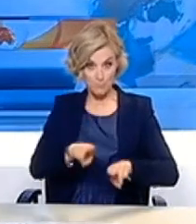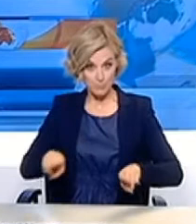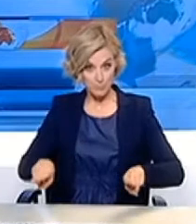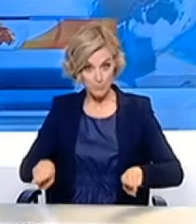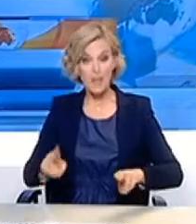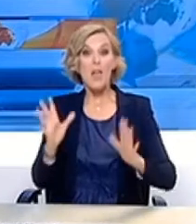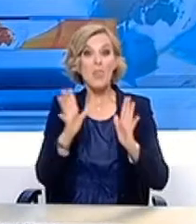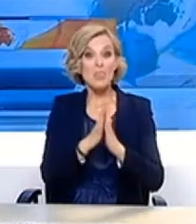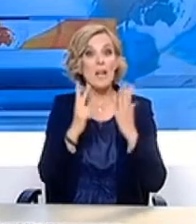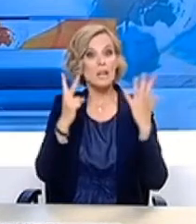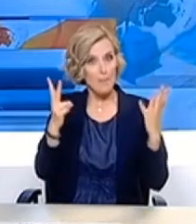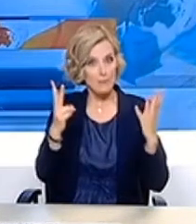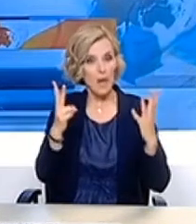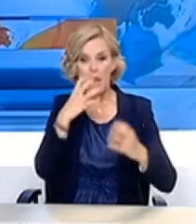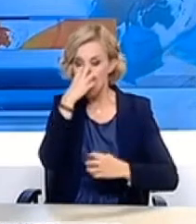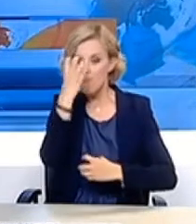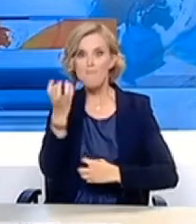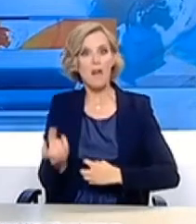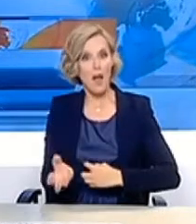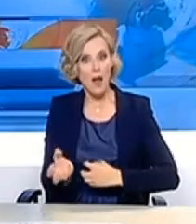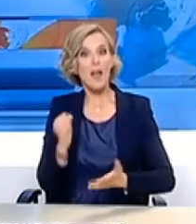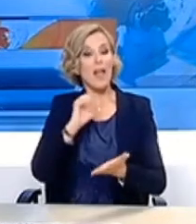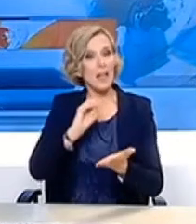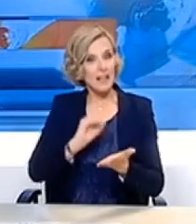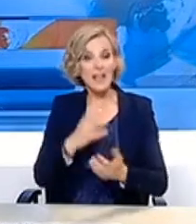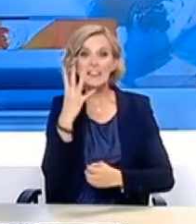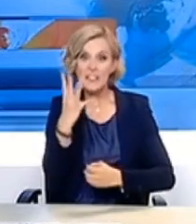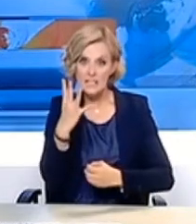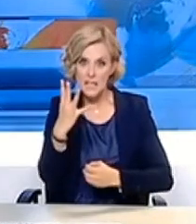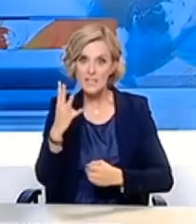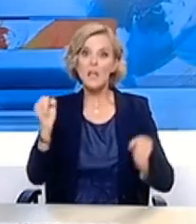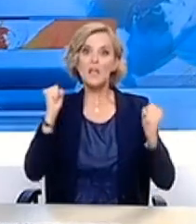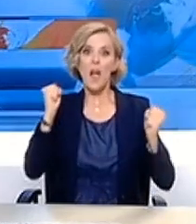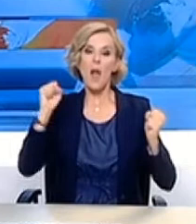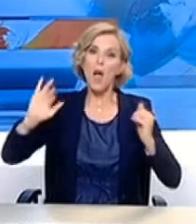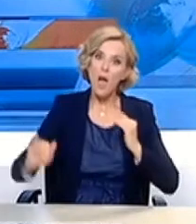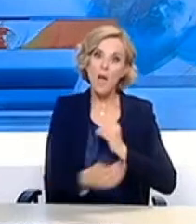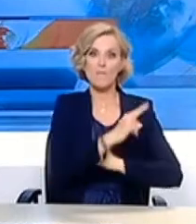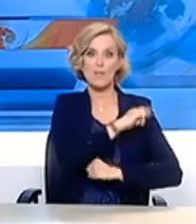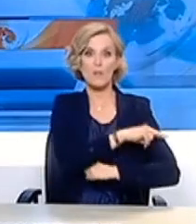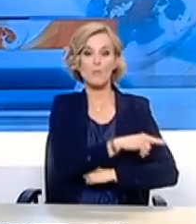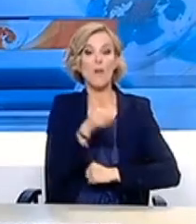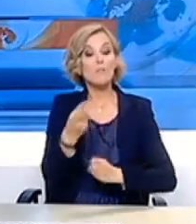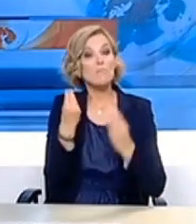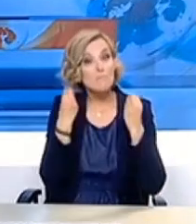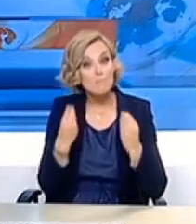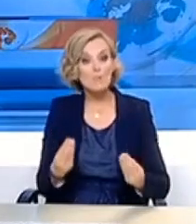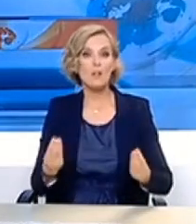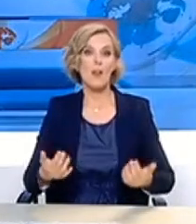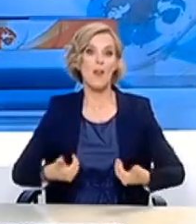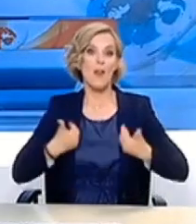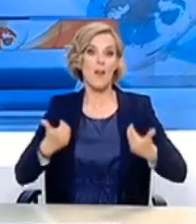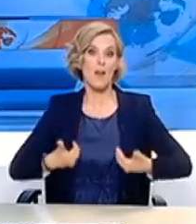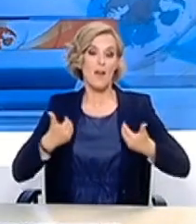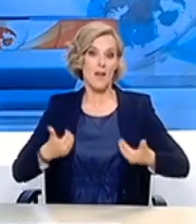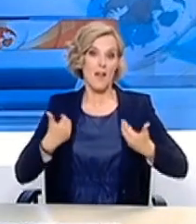4 έχουν πάρει εξιτήριο από το νοσοκομείο σήμερα και άλλοι 6 είναι πολύ καλά στην υγεία τους. Αυτά είναι πολύ ενθαρρυντικά νέα, πιο μεγάλη μονάδα εντατικής